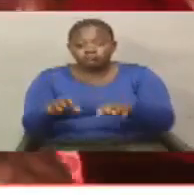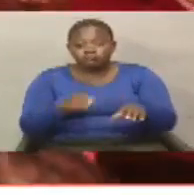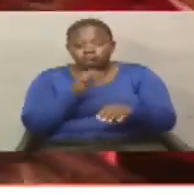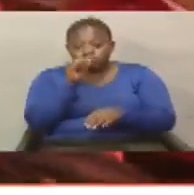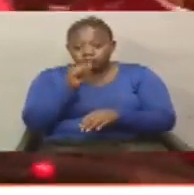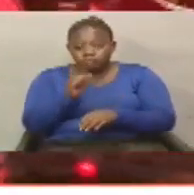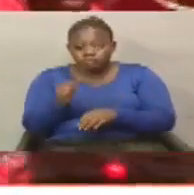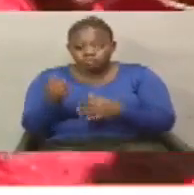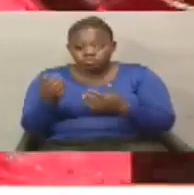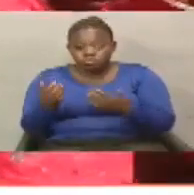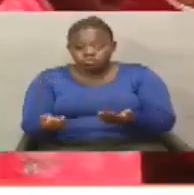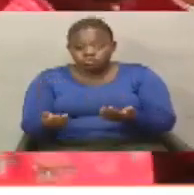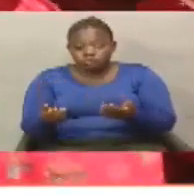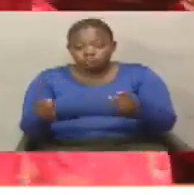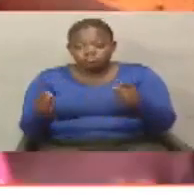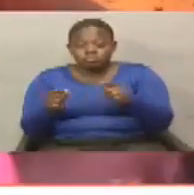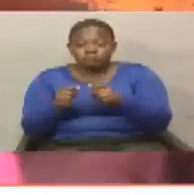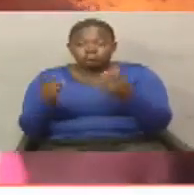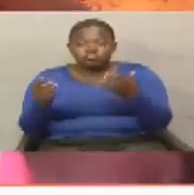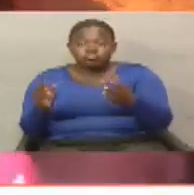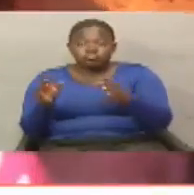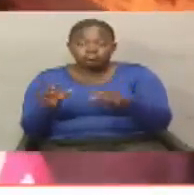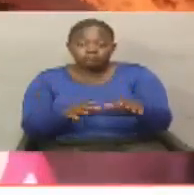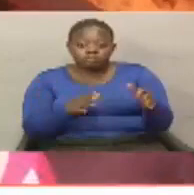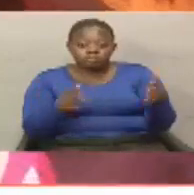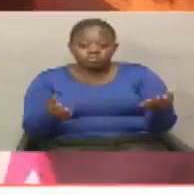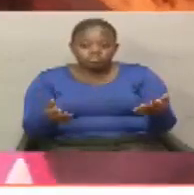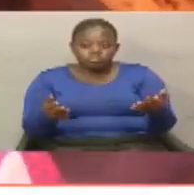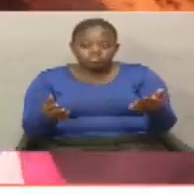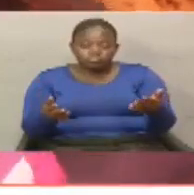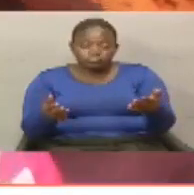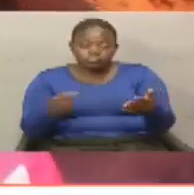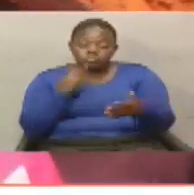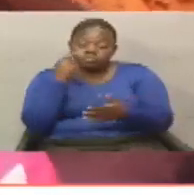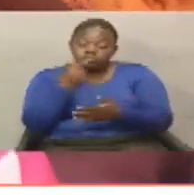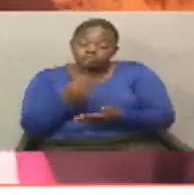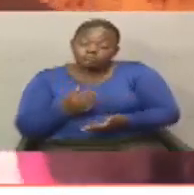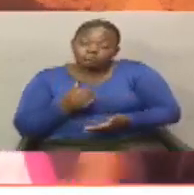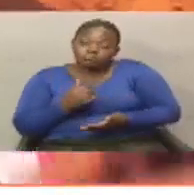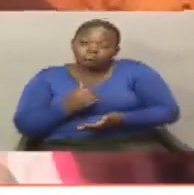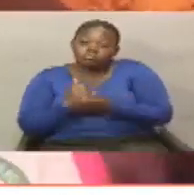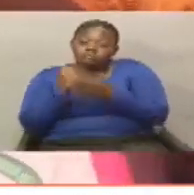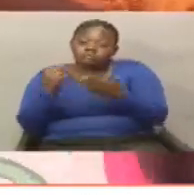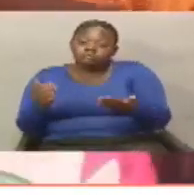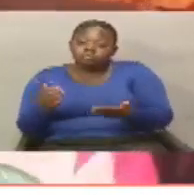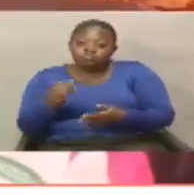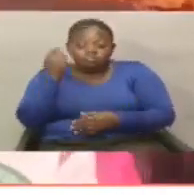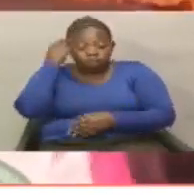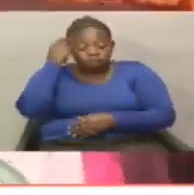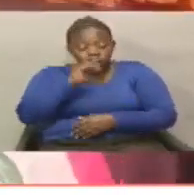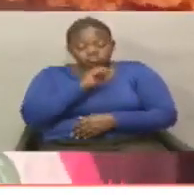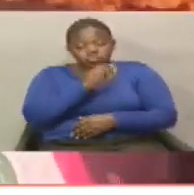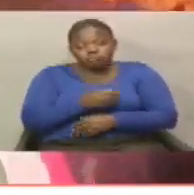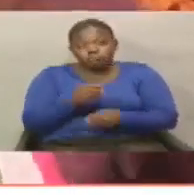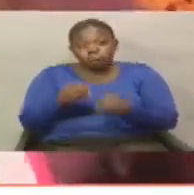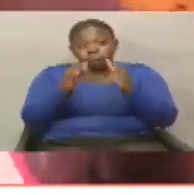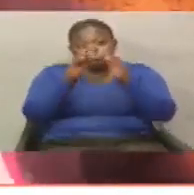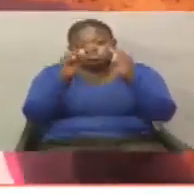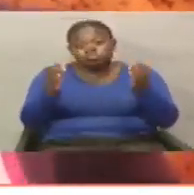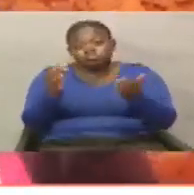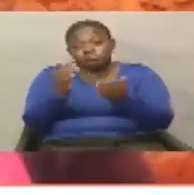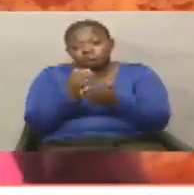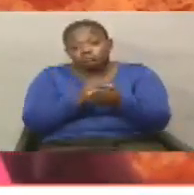n'atuuka n'okumuwala banyamu. Basire bambi mutveeyo mugwa maama ono obwenkanya kubanga